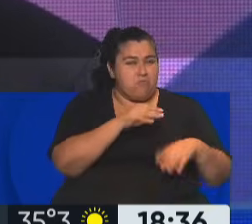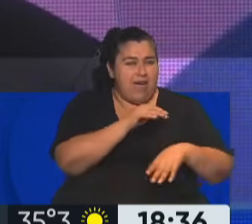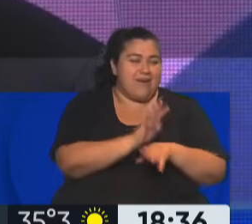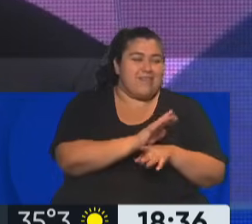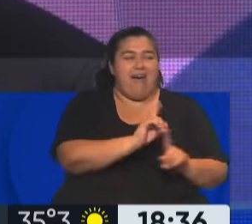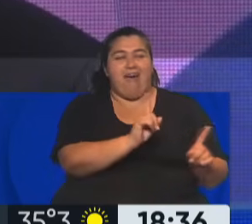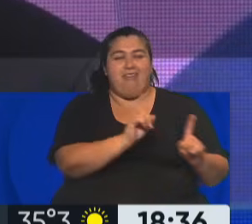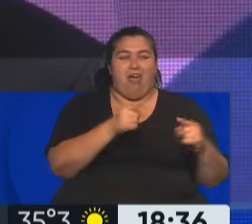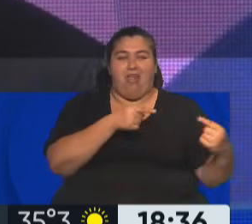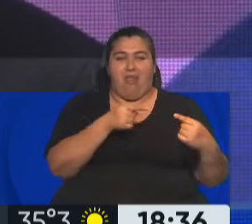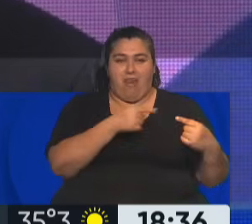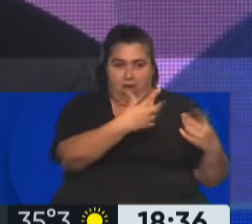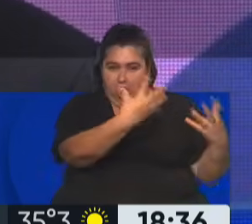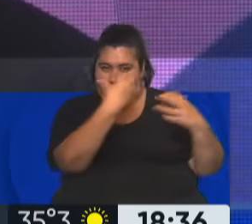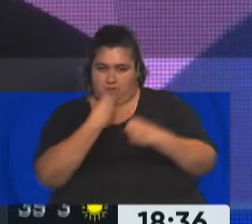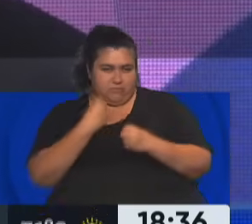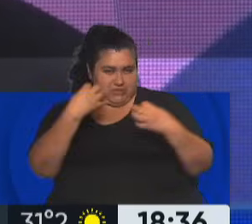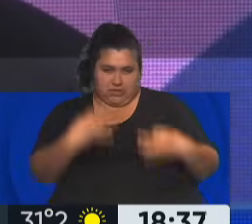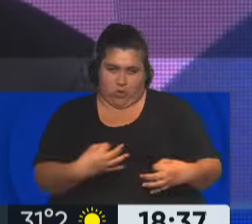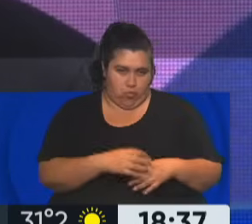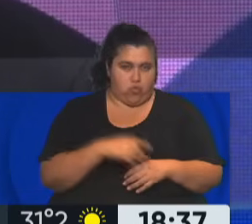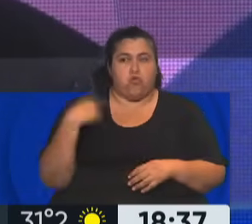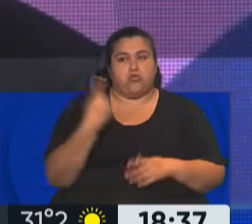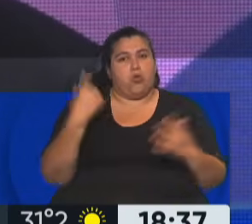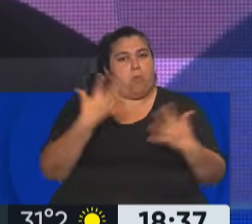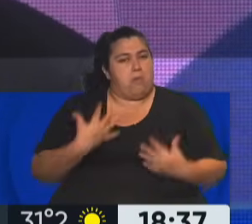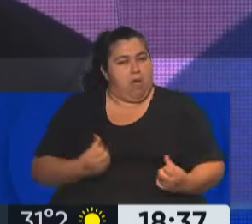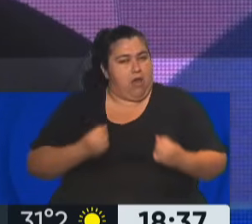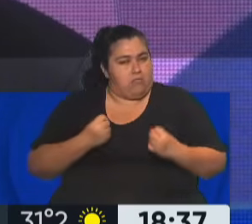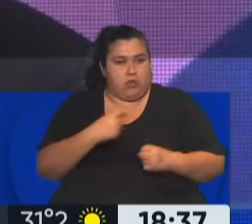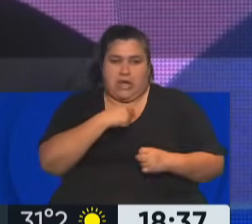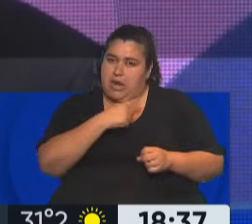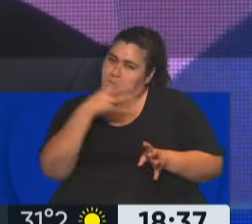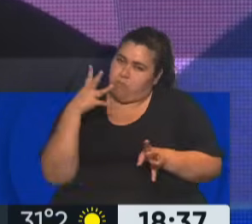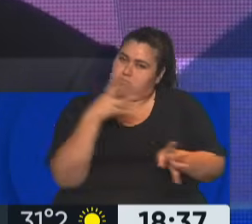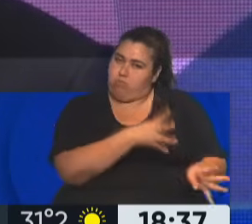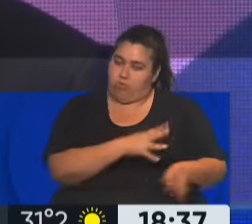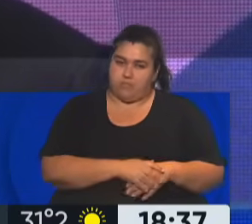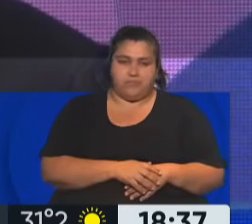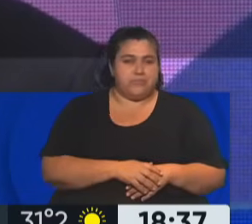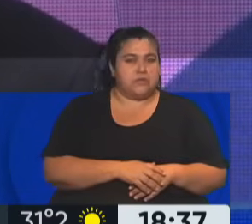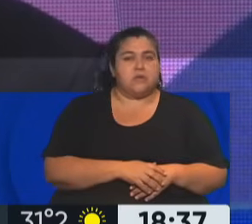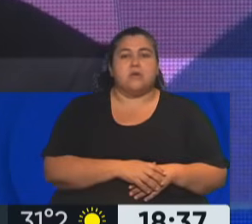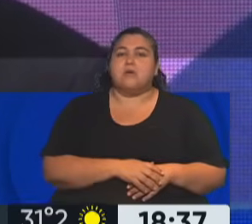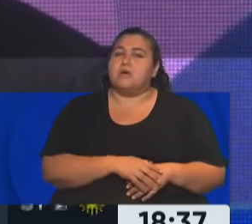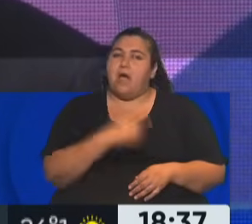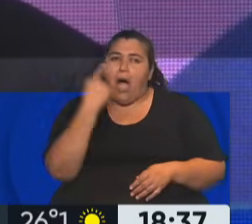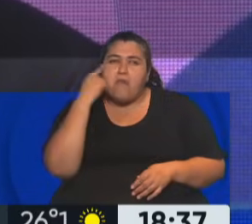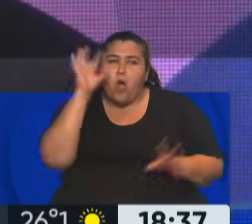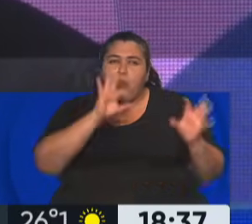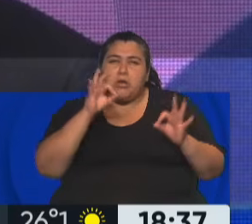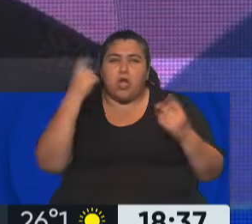事无有以待之。”我们必须做最坏的打算，也做最好的准